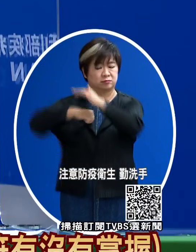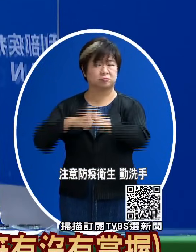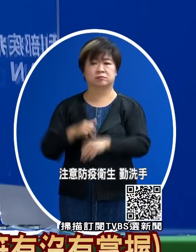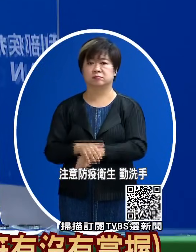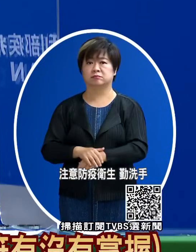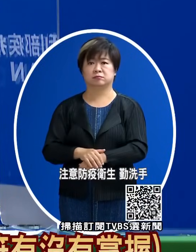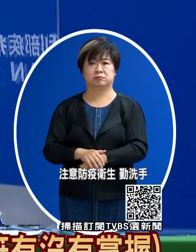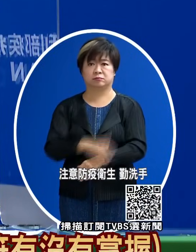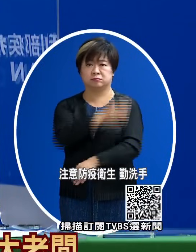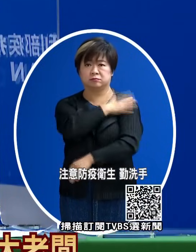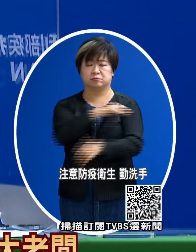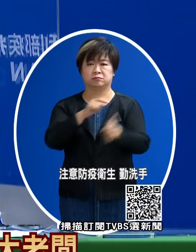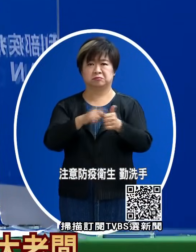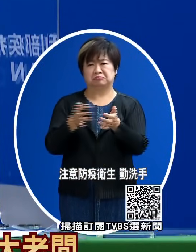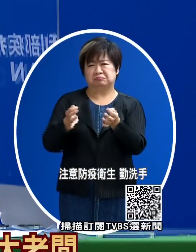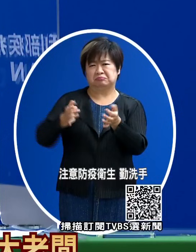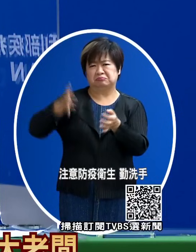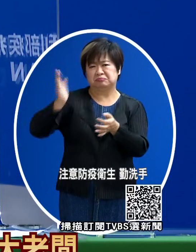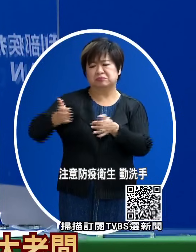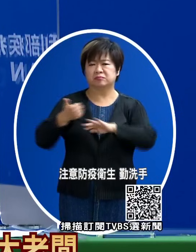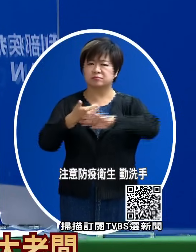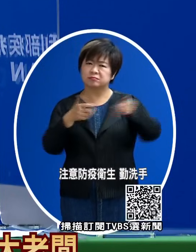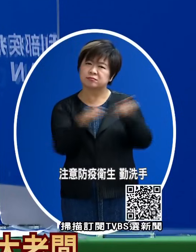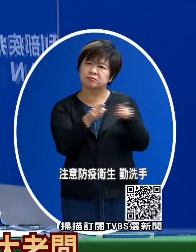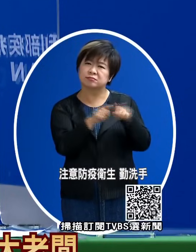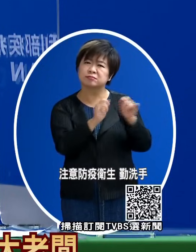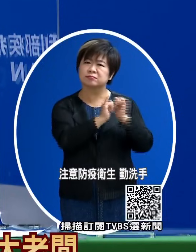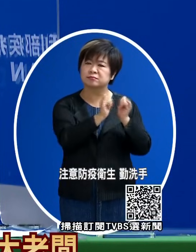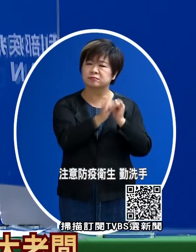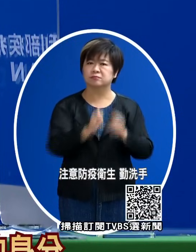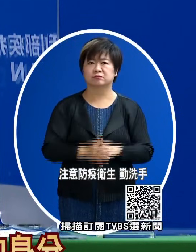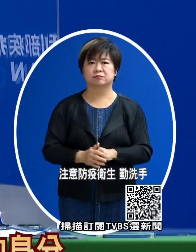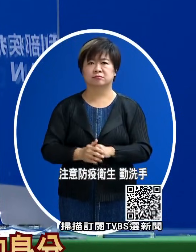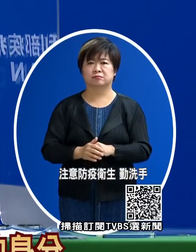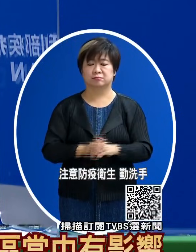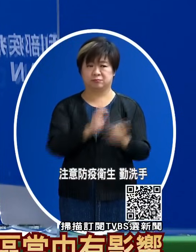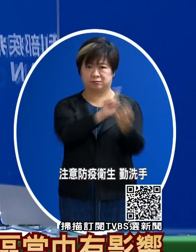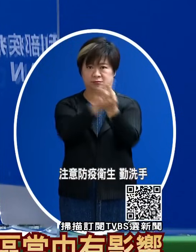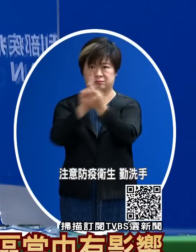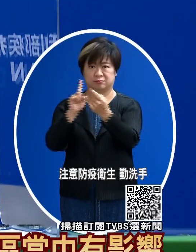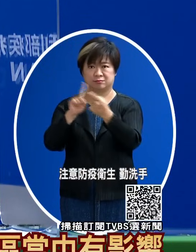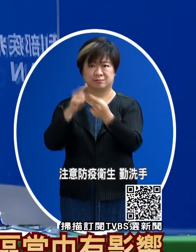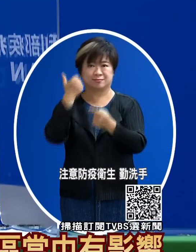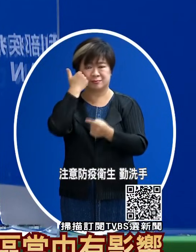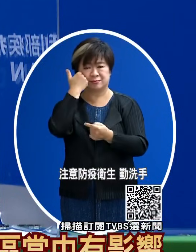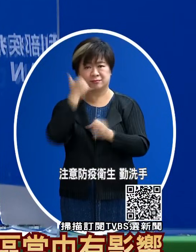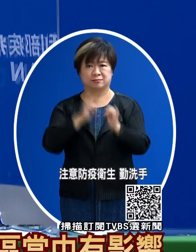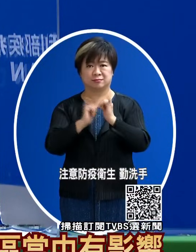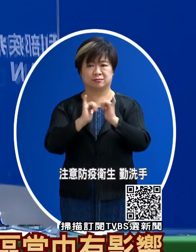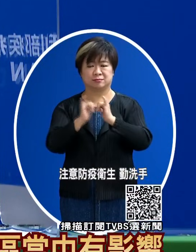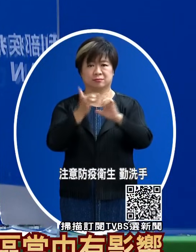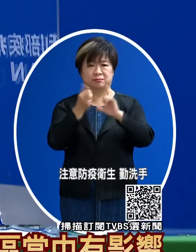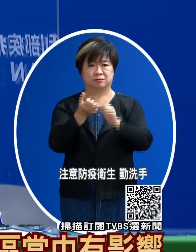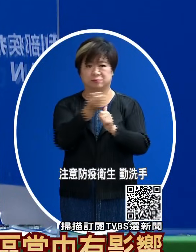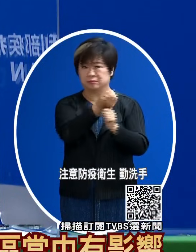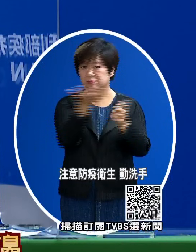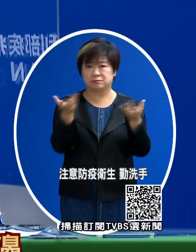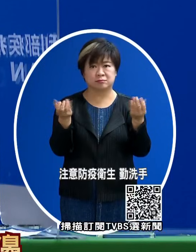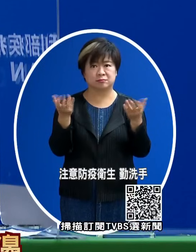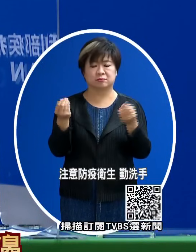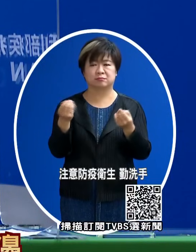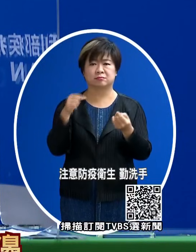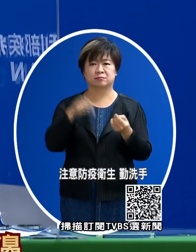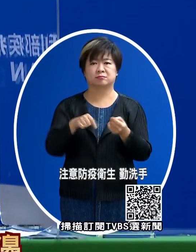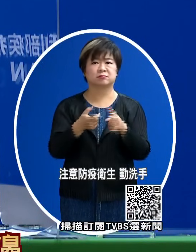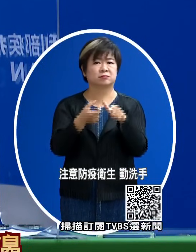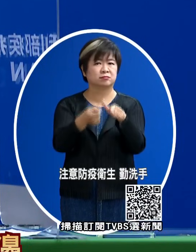握？ 不管他是什么样的大老板或什么样其他的身份，其实能够框列的对象并不会在社区当中有影响，所以我们不会在这